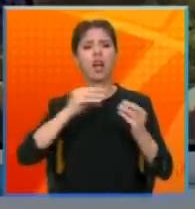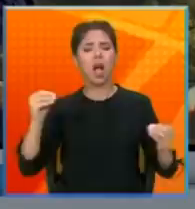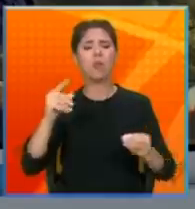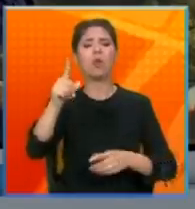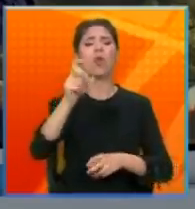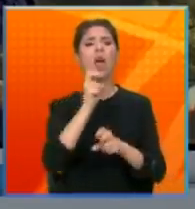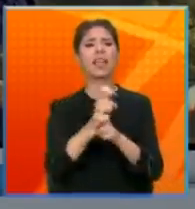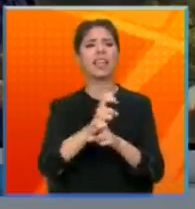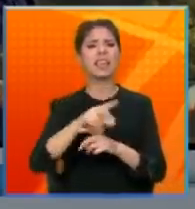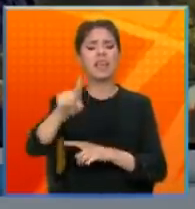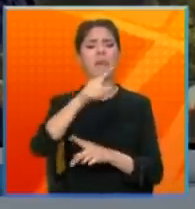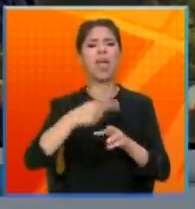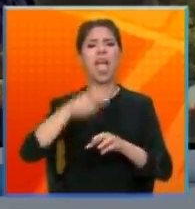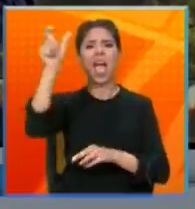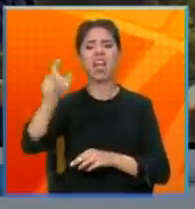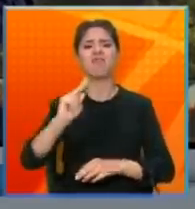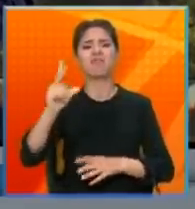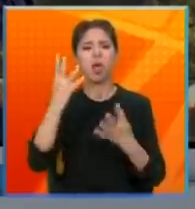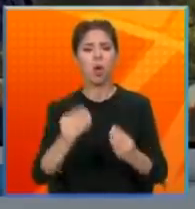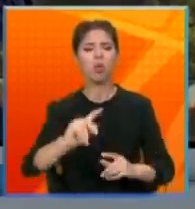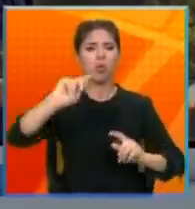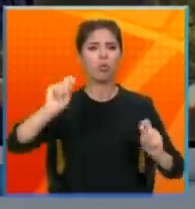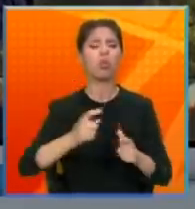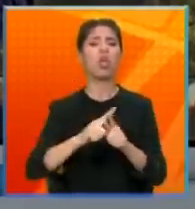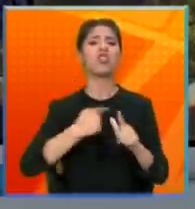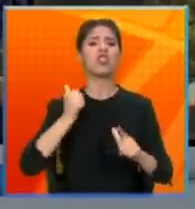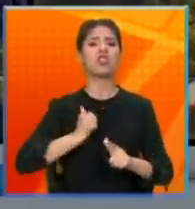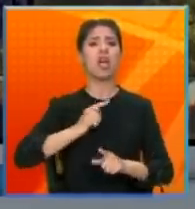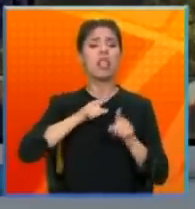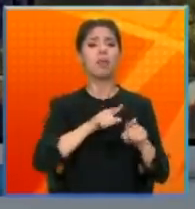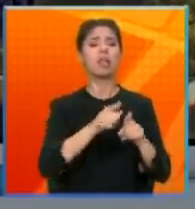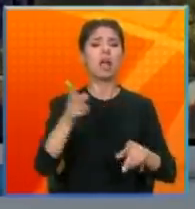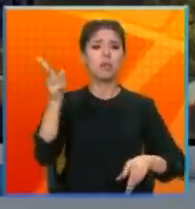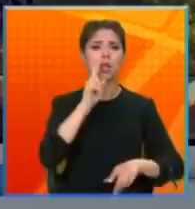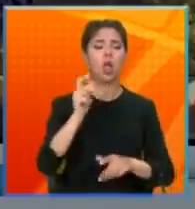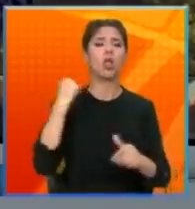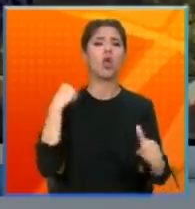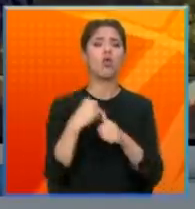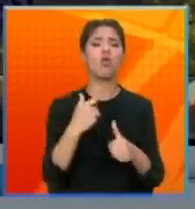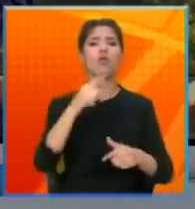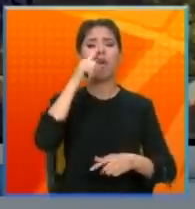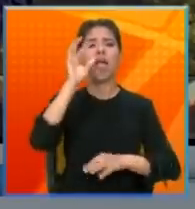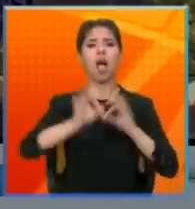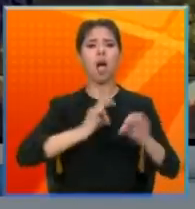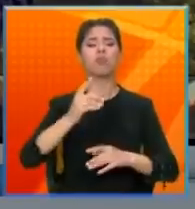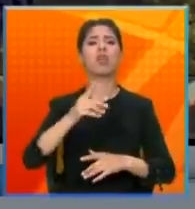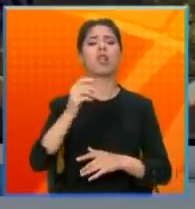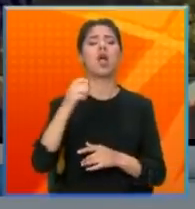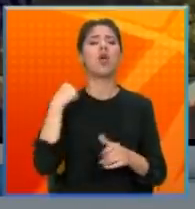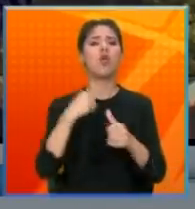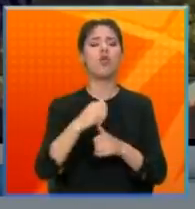parçalarının ne yazık ki Ecrin'e ait olduğu belirlendi. Jandarma aylar süren takibin sonucunda üvey amcasıyla üvey